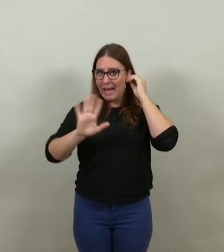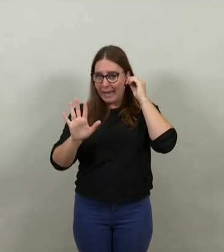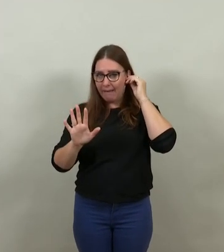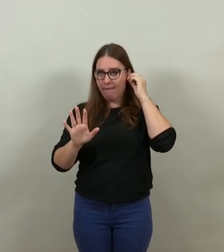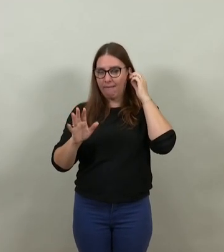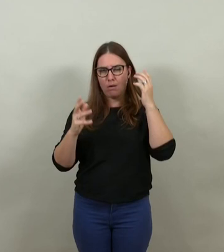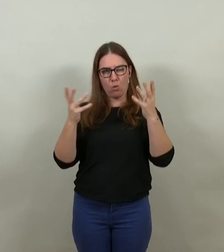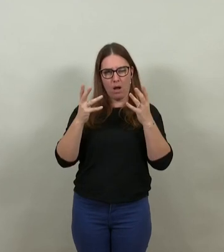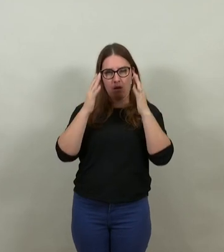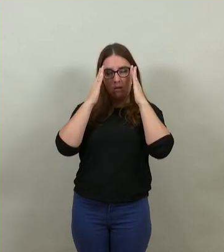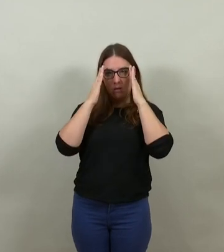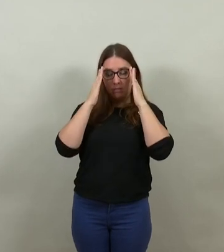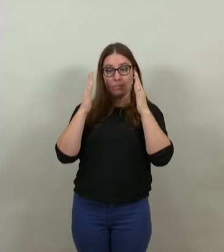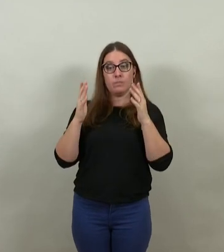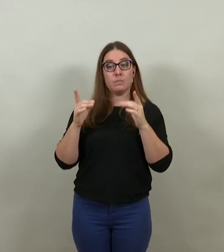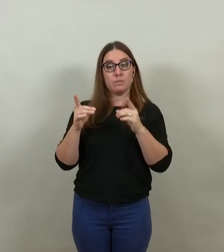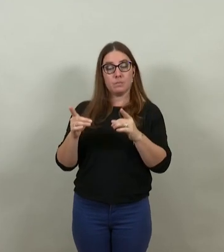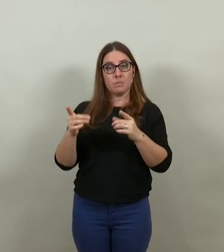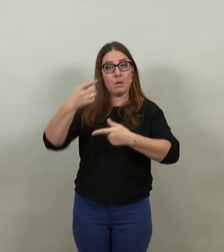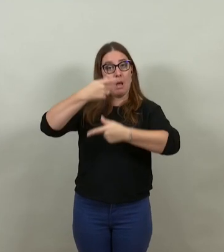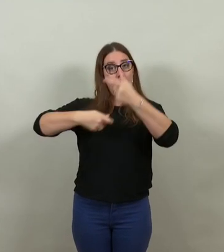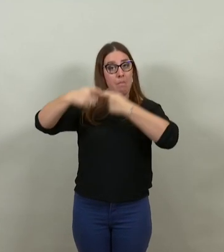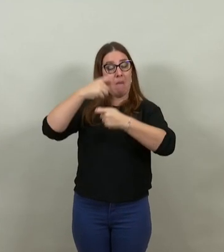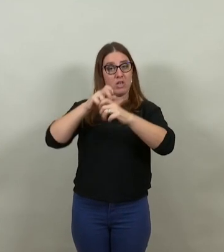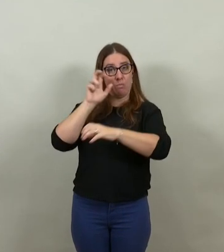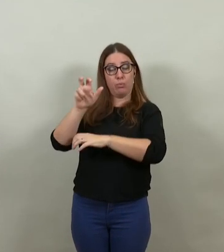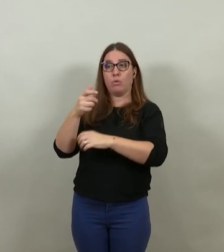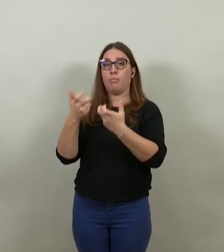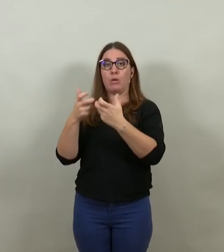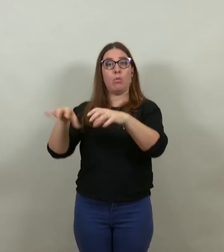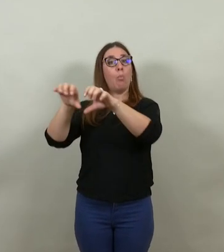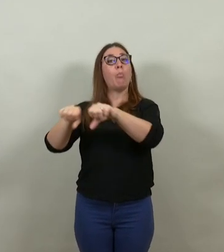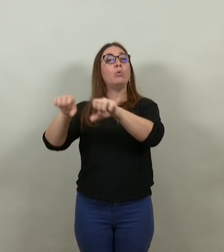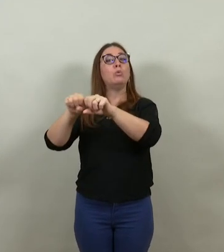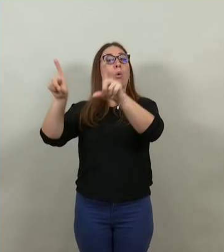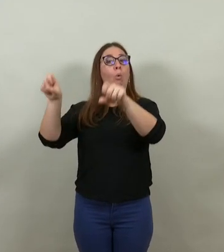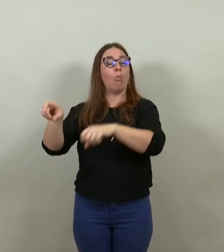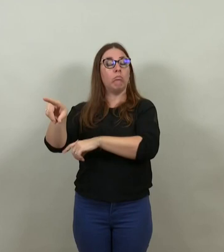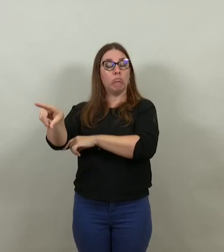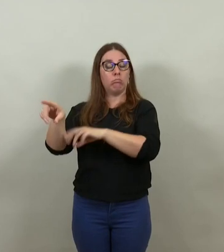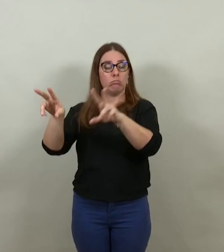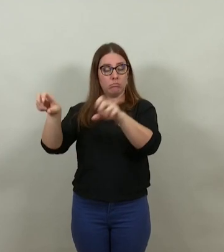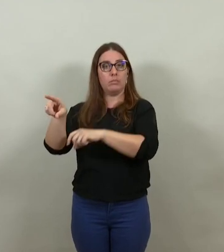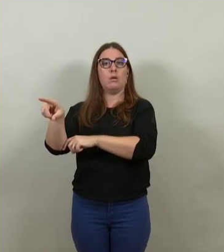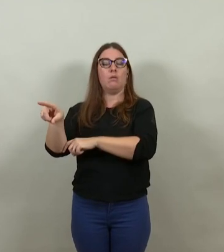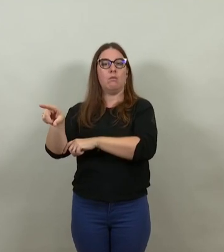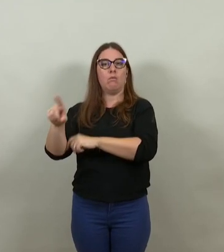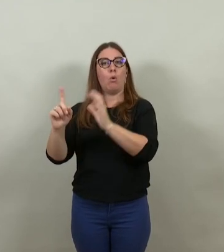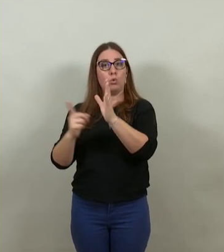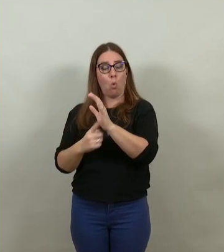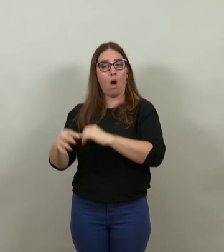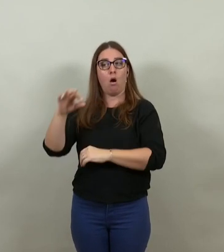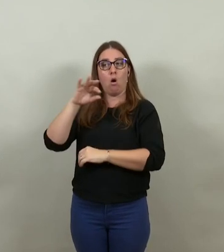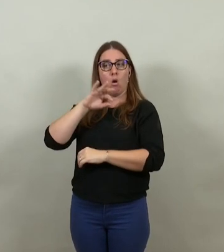donc le le principe d'un marché qui fait qu'un producteur peut bénéficier d'une rente alignée sur le